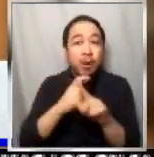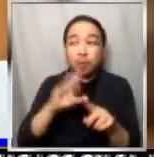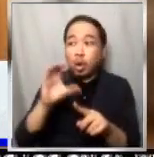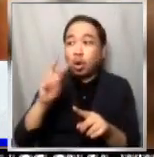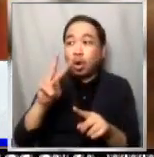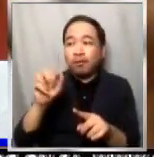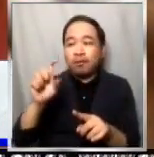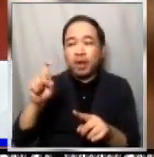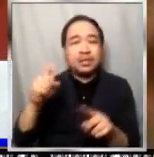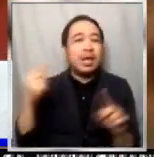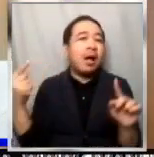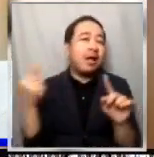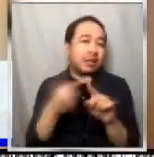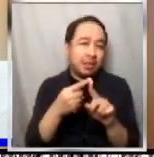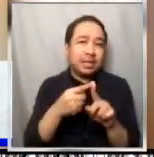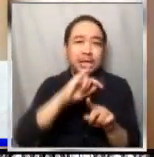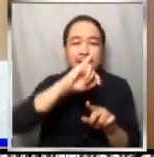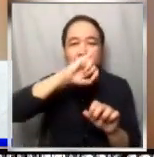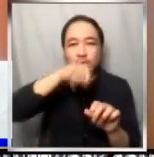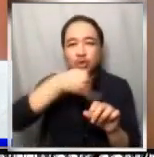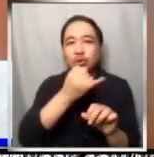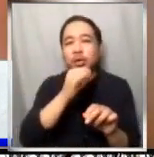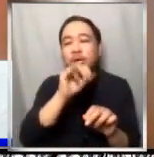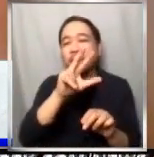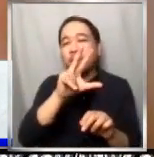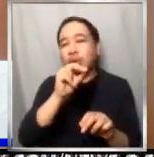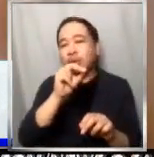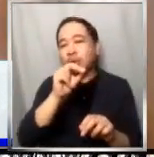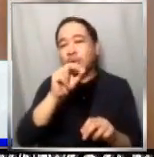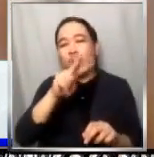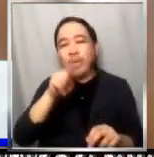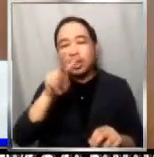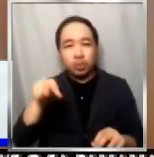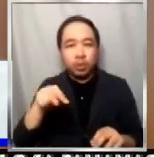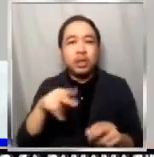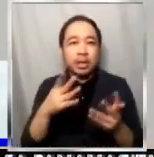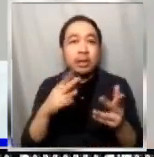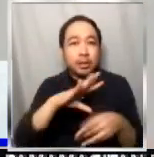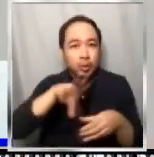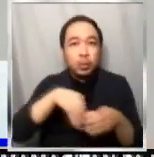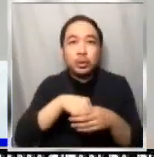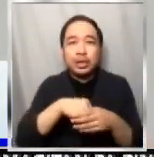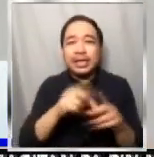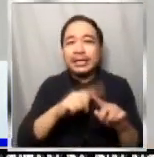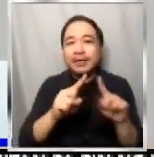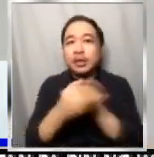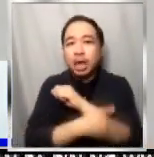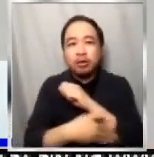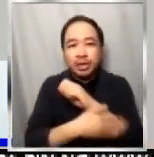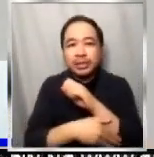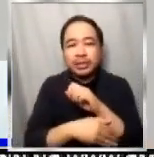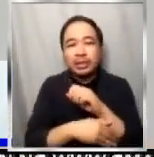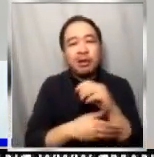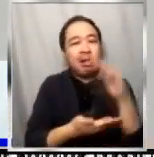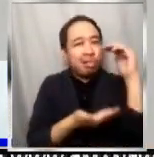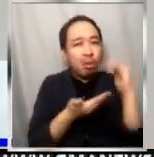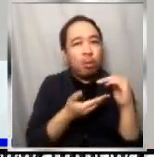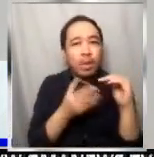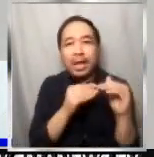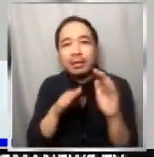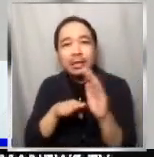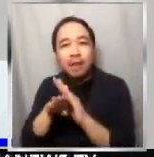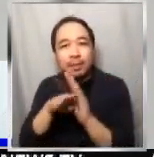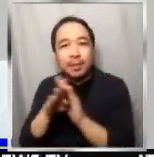ang mga individual mula sa 92 low and middle income countries gaya ng Pilipinas. Layunin itong maiwasan ang karaniwang mahaba